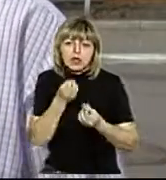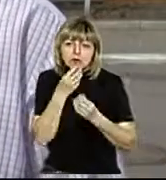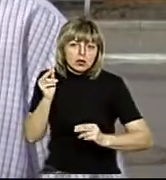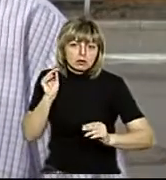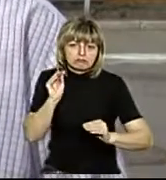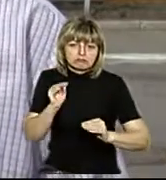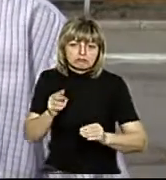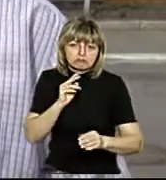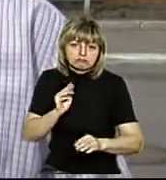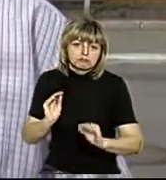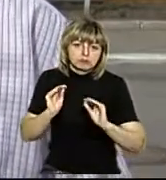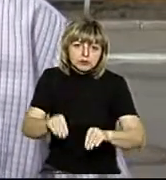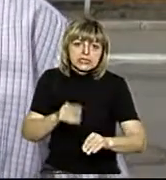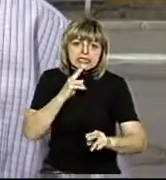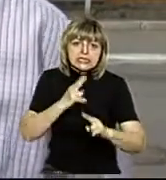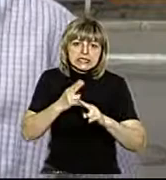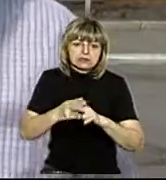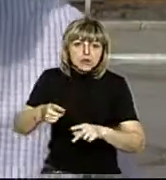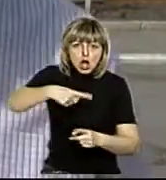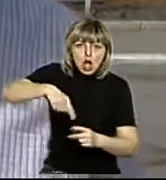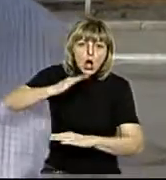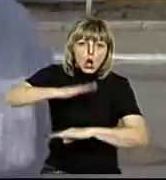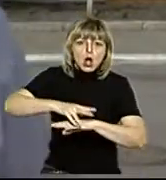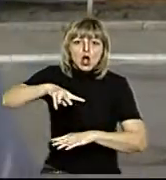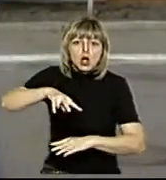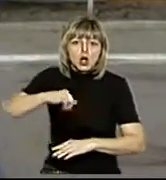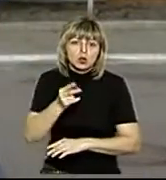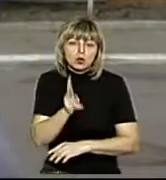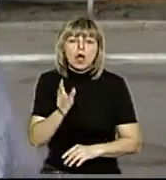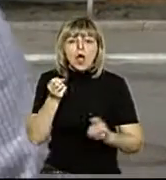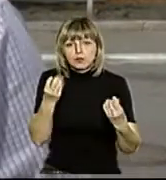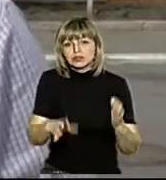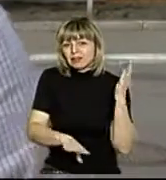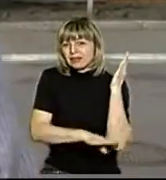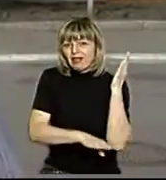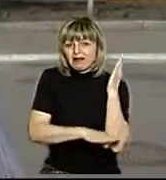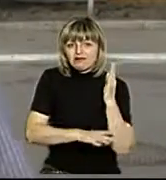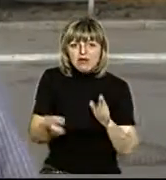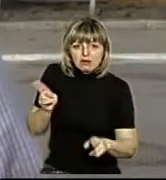обладнана каналізаційним люком, а тільки була накрита деякими дерев'яними там досками,